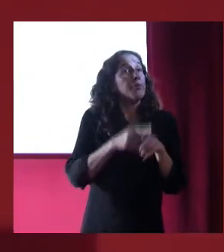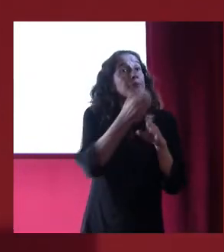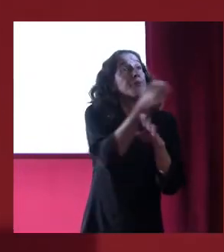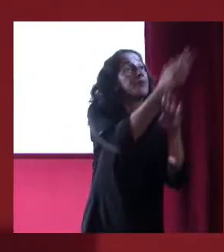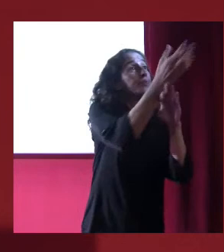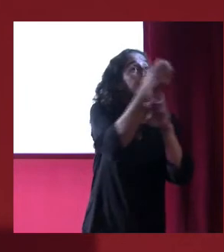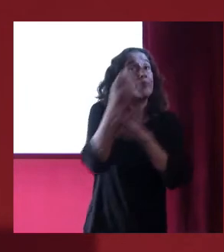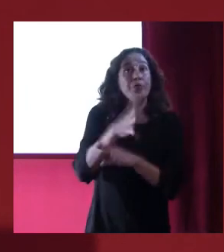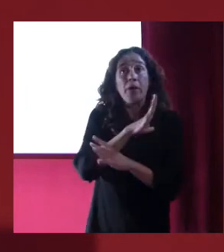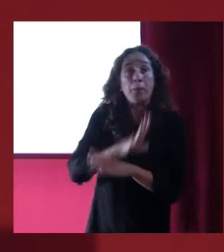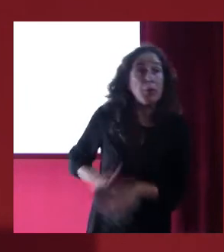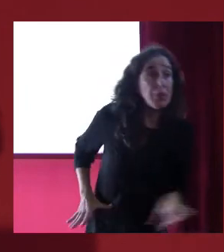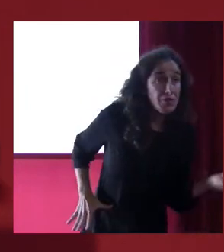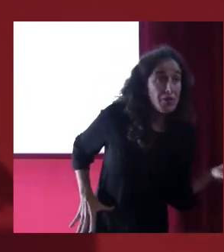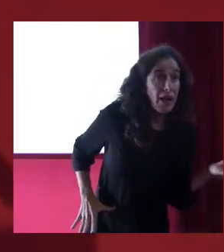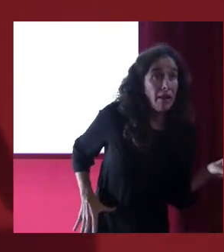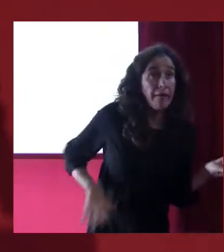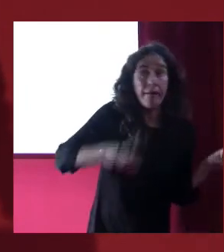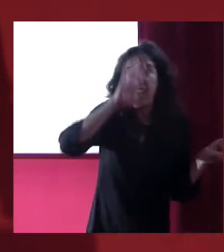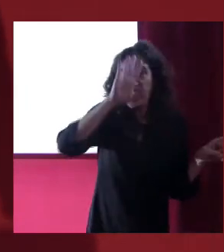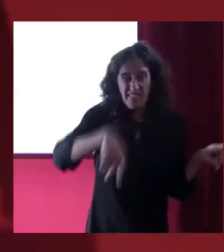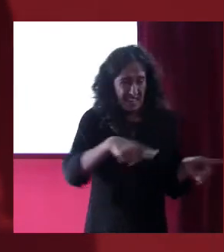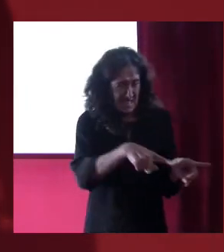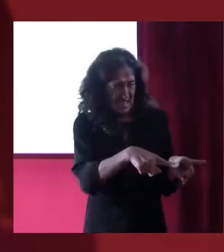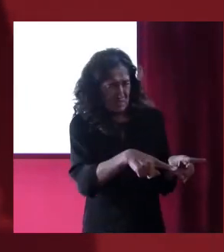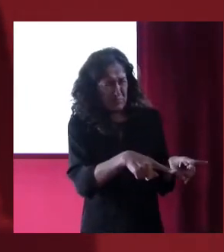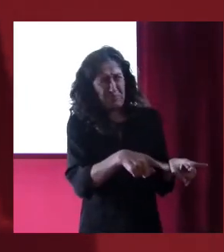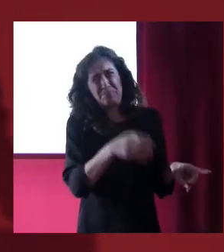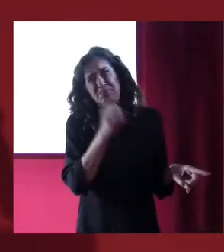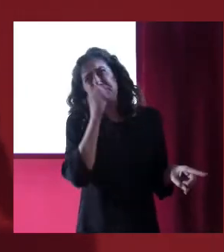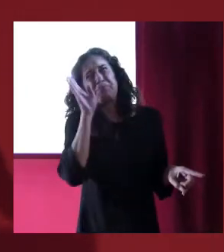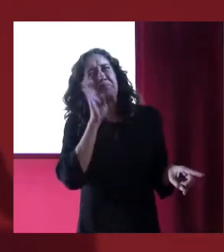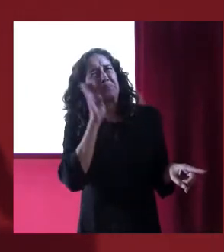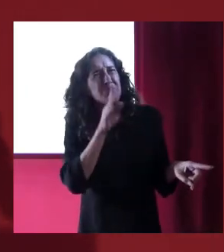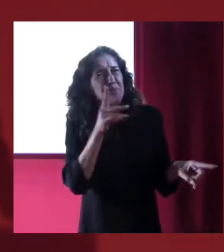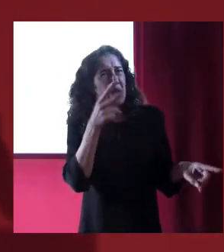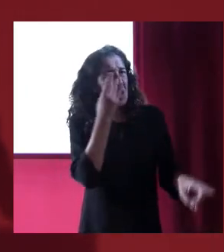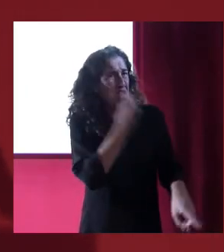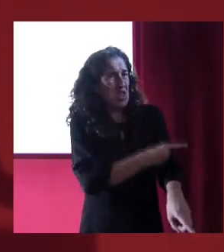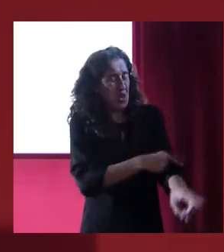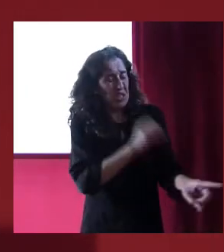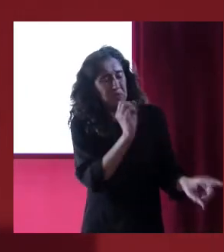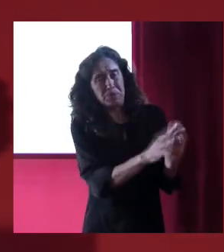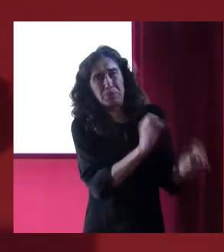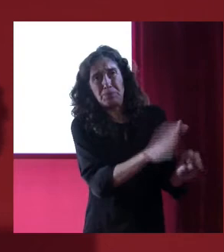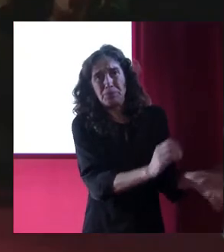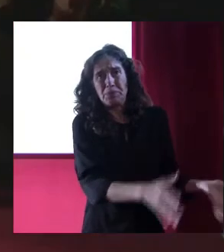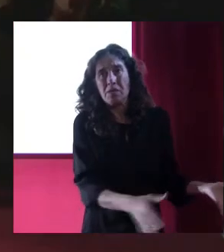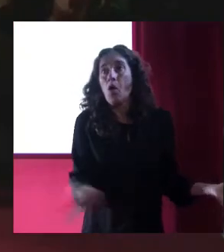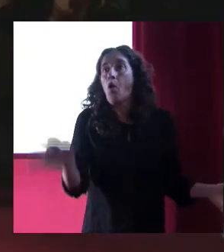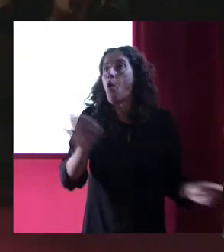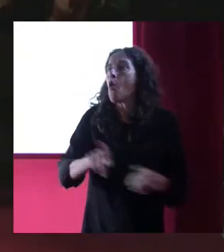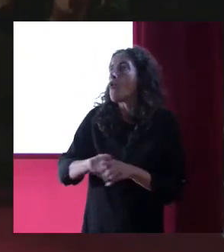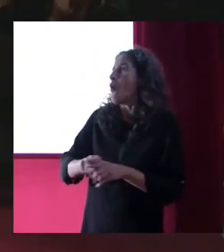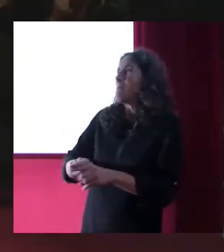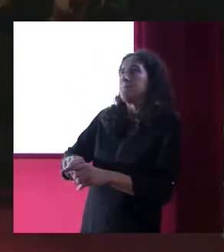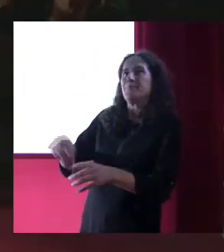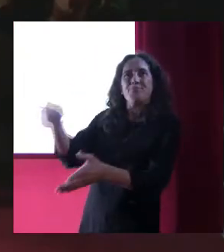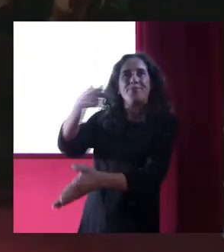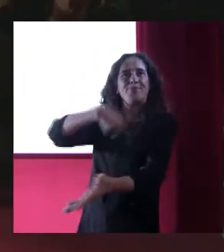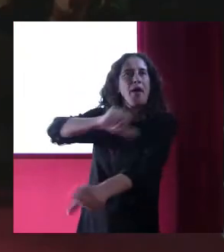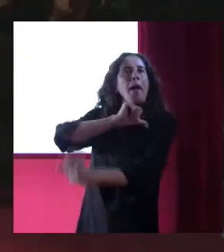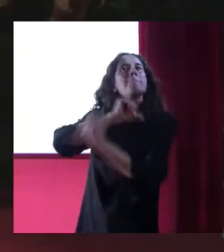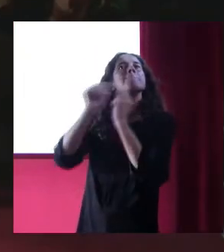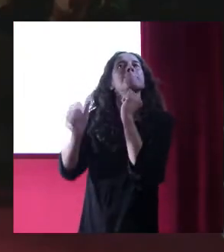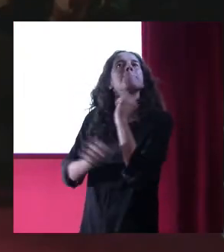efímeres, perilloses, que acaben sent un cau per llaunes i drogues? O obrint el parc de la Ciutadella als barris